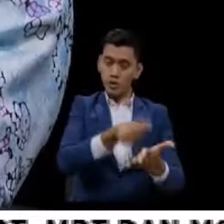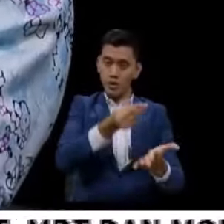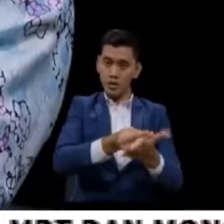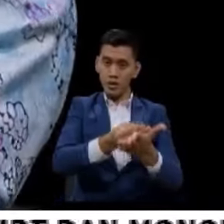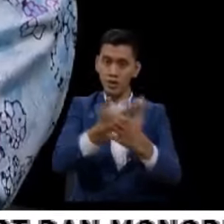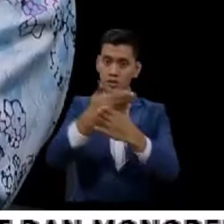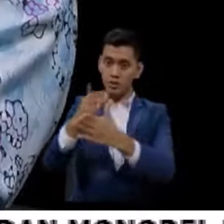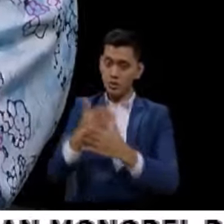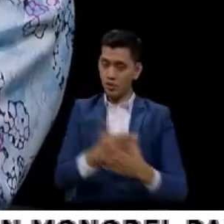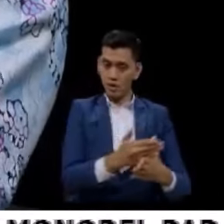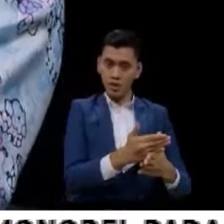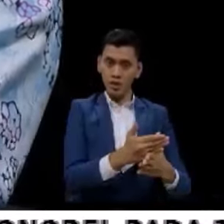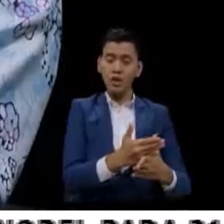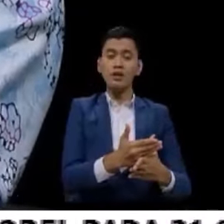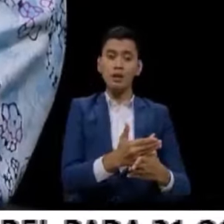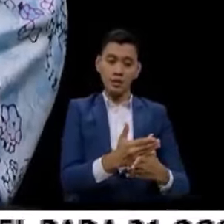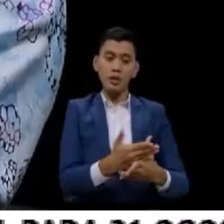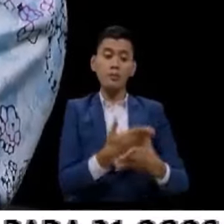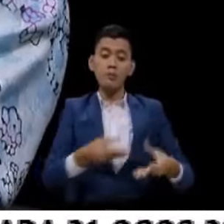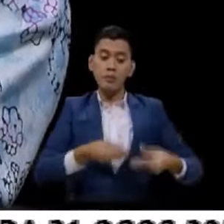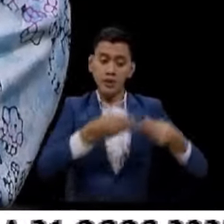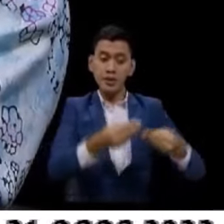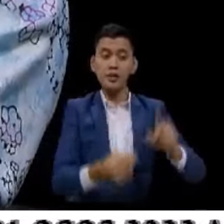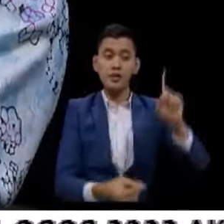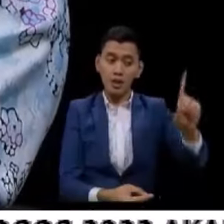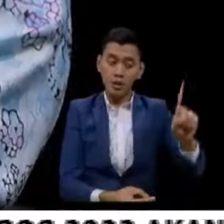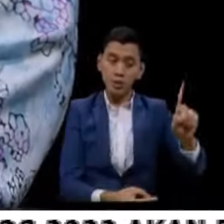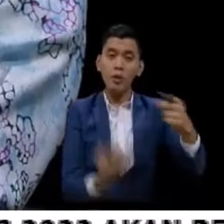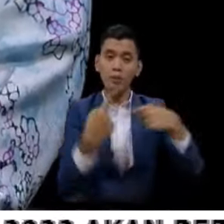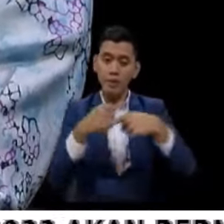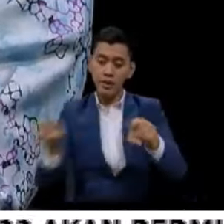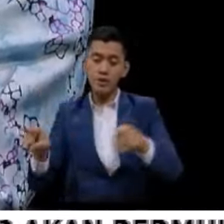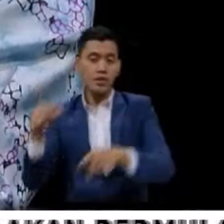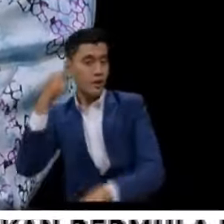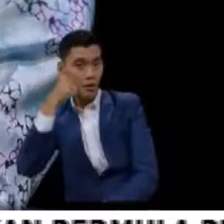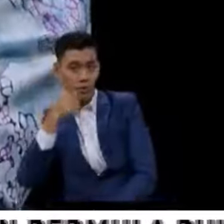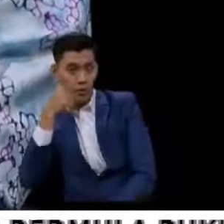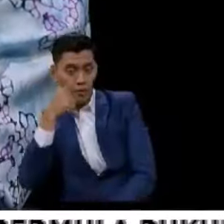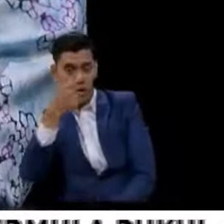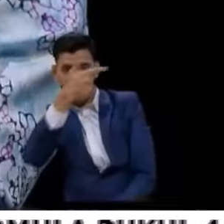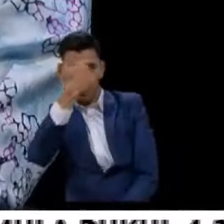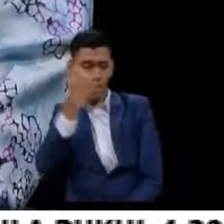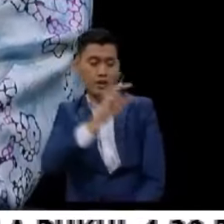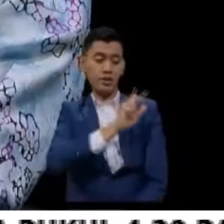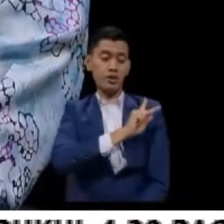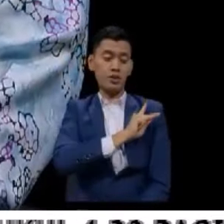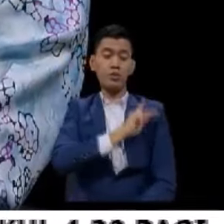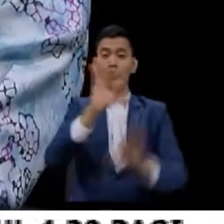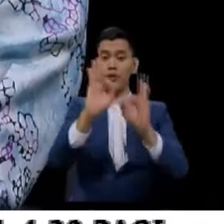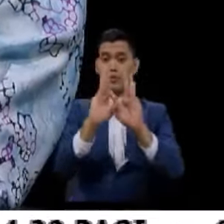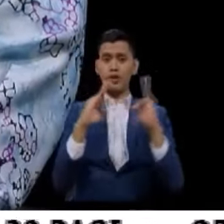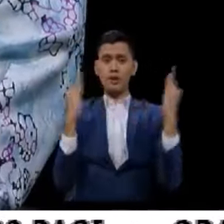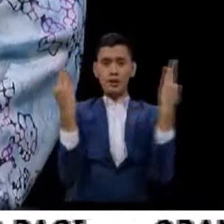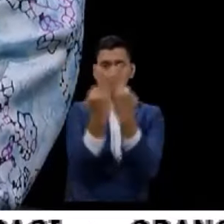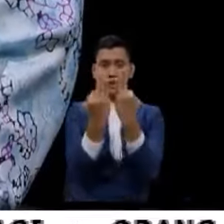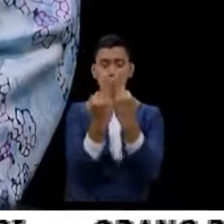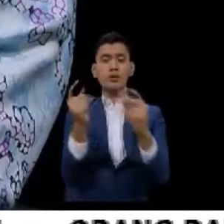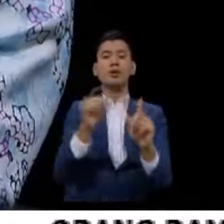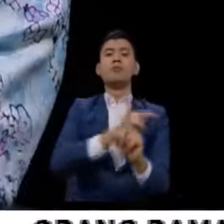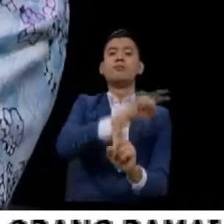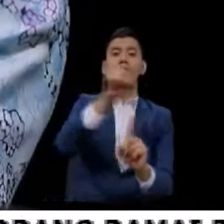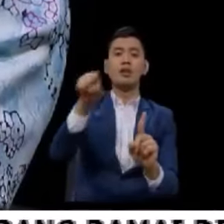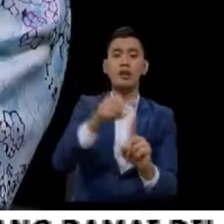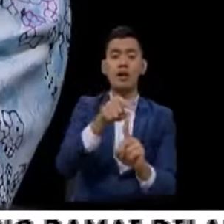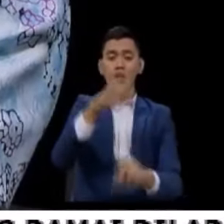dibunyikan 1 berbanding dengan pompuan kerana dia ketua laut tangga apabila